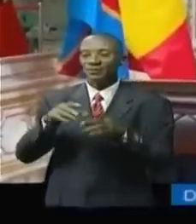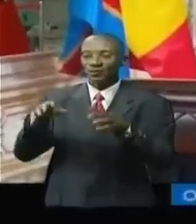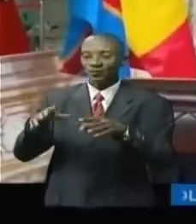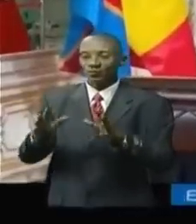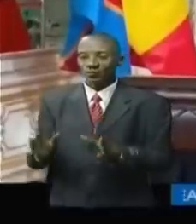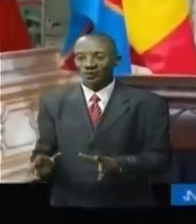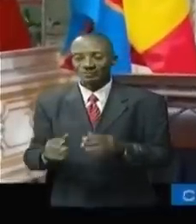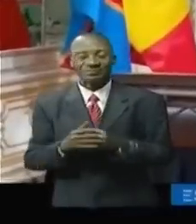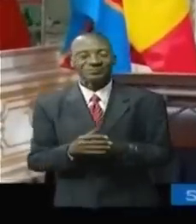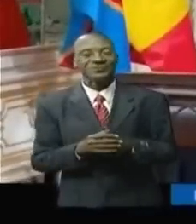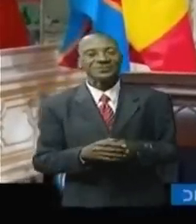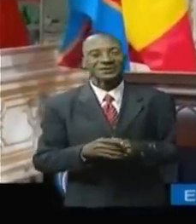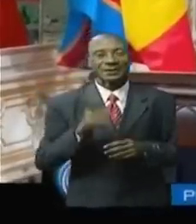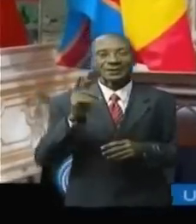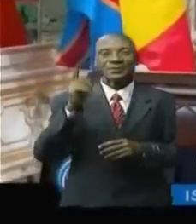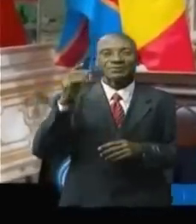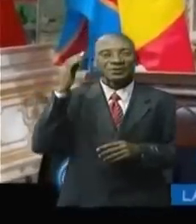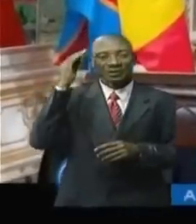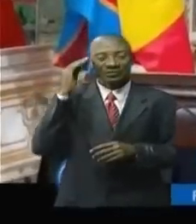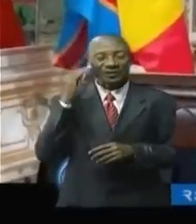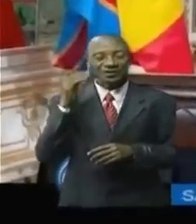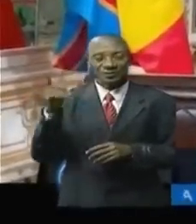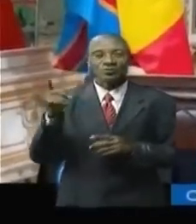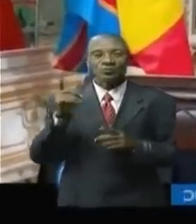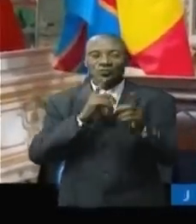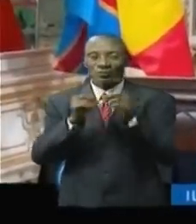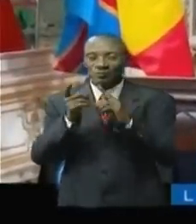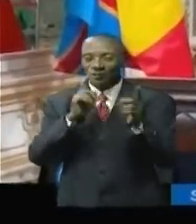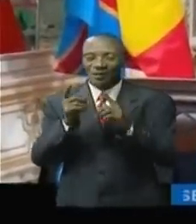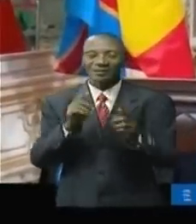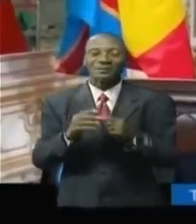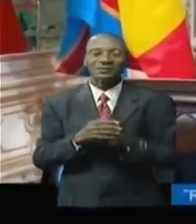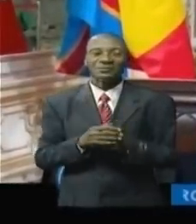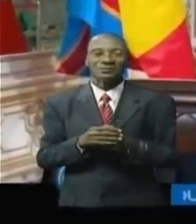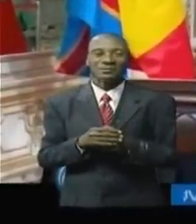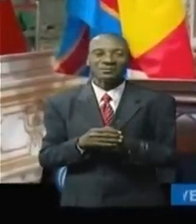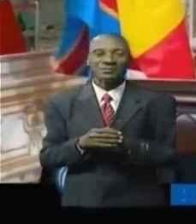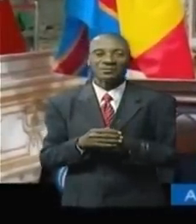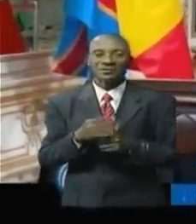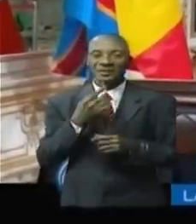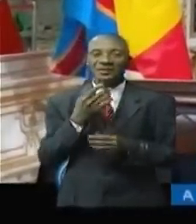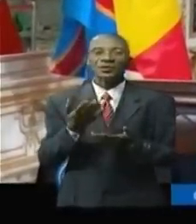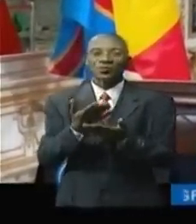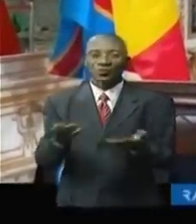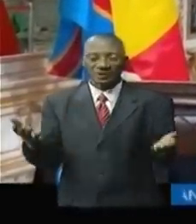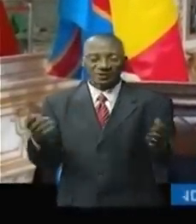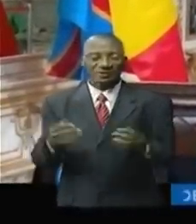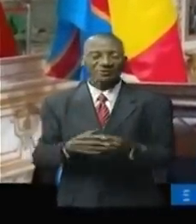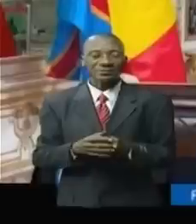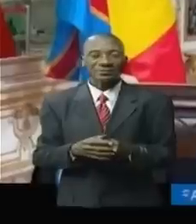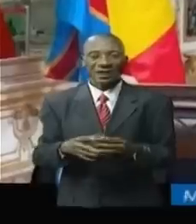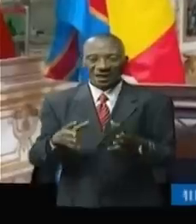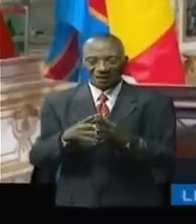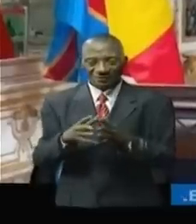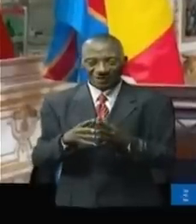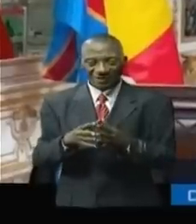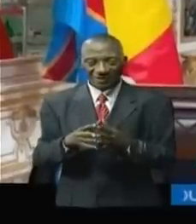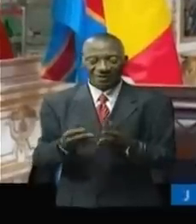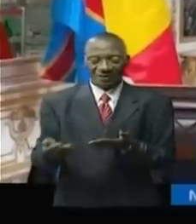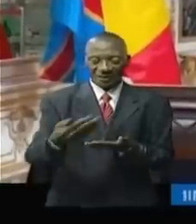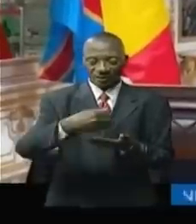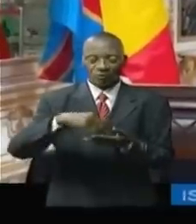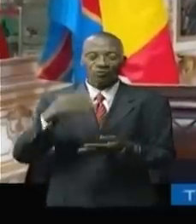Nous posons aujourd'hui un acte de commémoration. Et ce lundi, nous posons aussi un acte de renouvellement